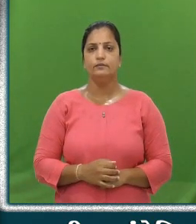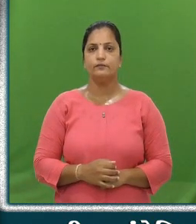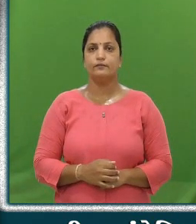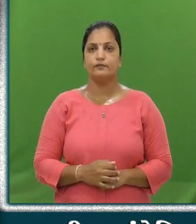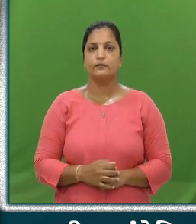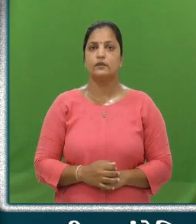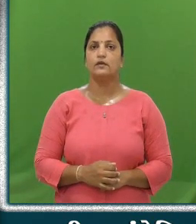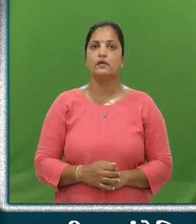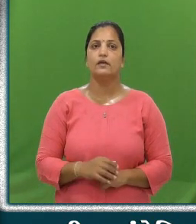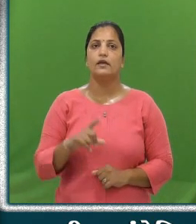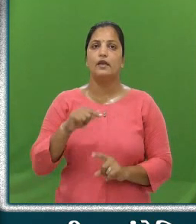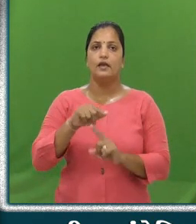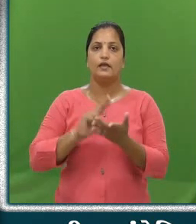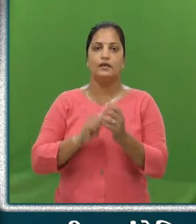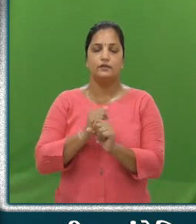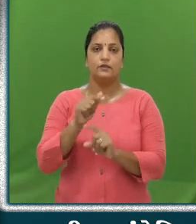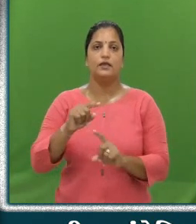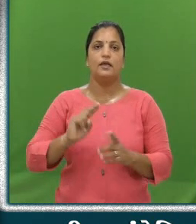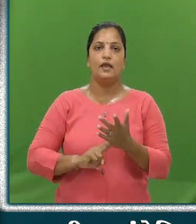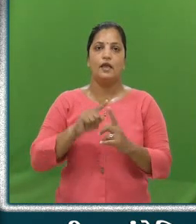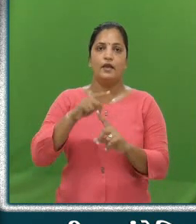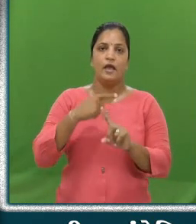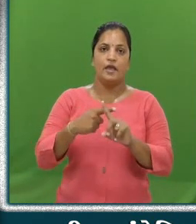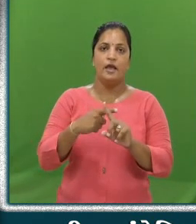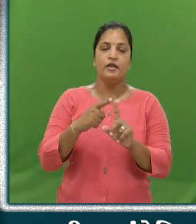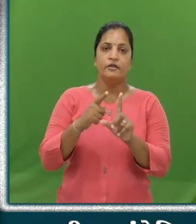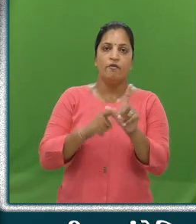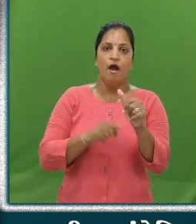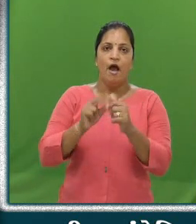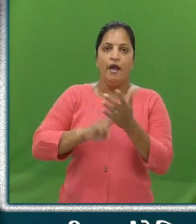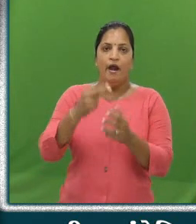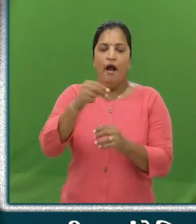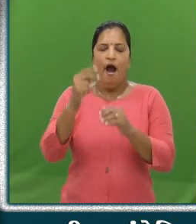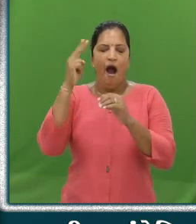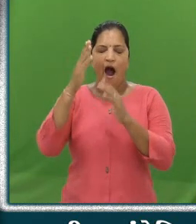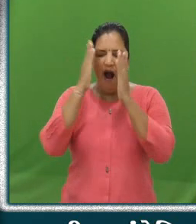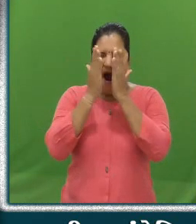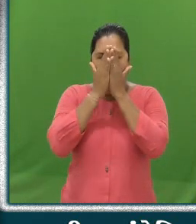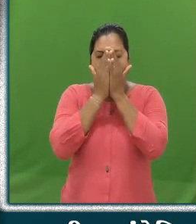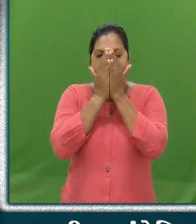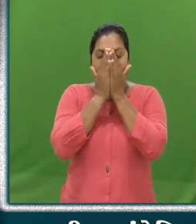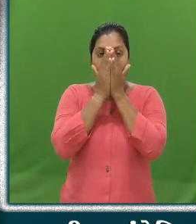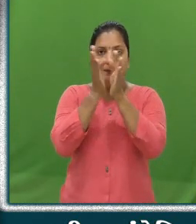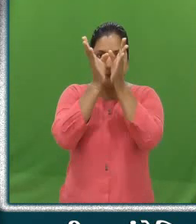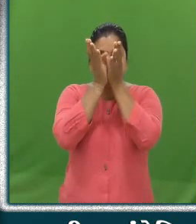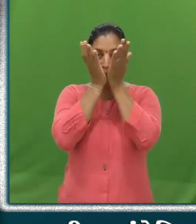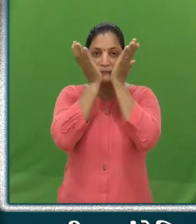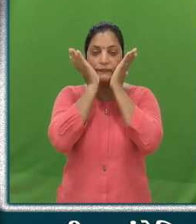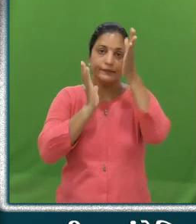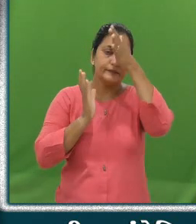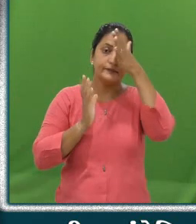છે એને આપણે શું કહીએ છીએ લિંગ નિશ્ચયન તરીકે ઓળખવામાં આવે છે બરોબર.